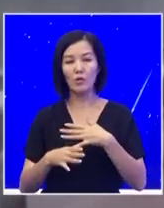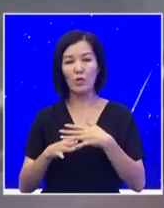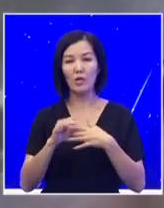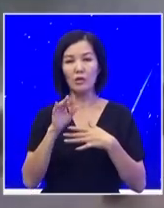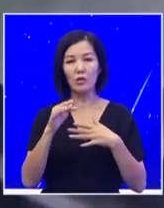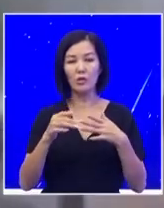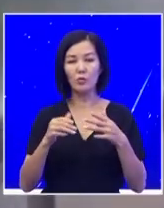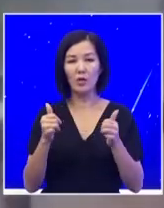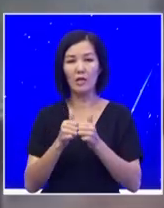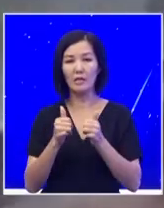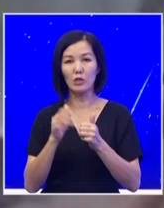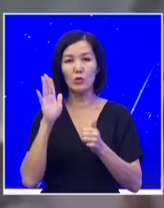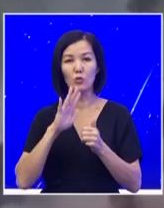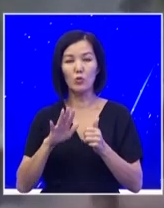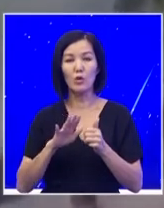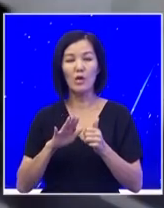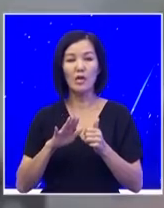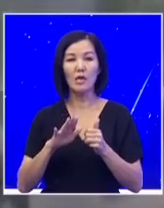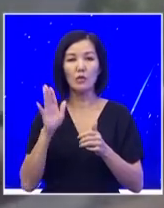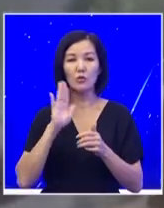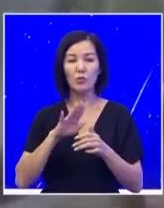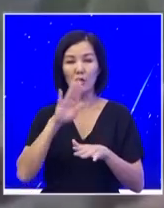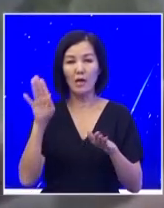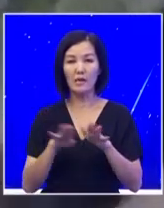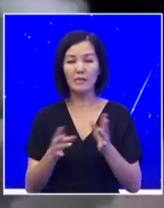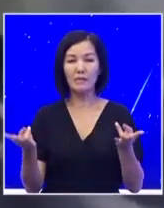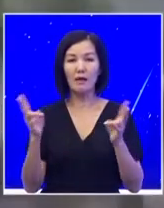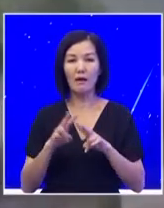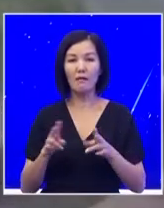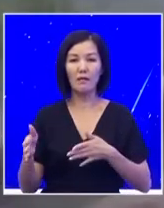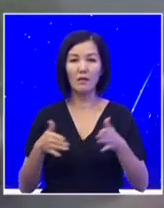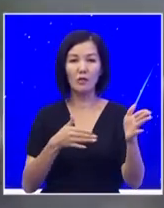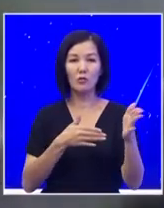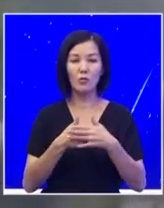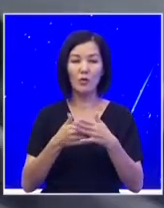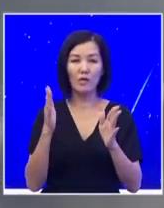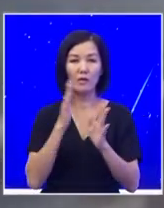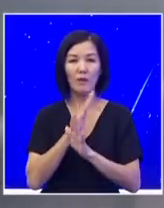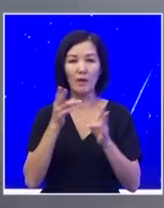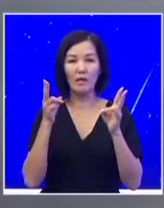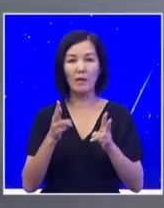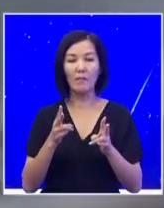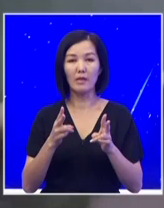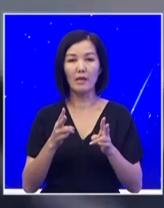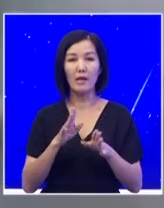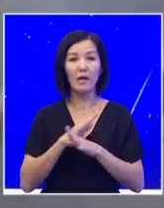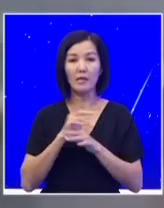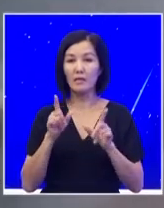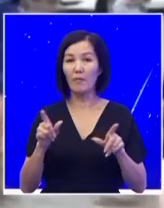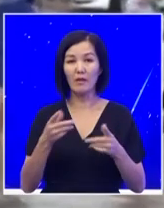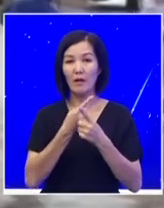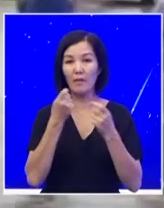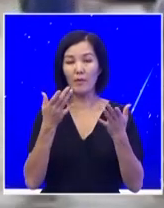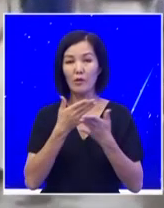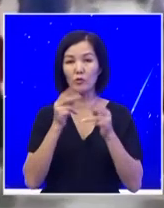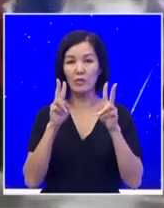шеткі аудандары су астында қалған. Тасқыннан бір қатар тас жолдар жабылды. Табиғи апаттан қаза тапқандар туралы әзірге ақпар жоқ. Қазір